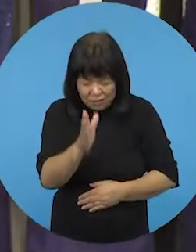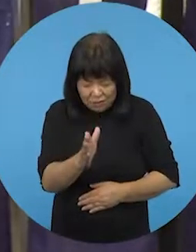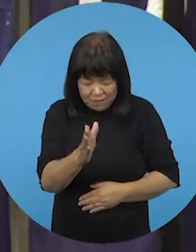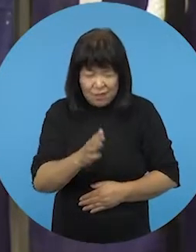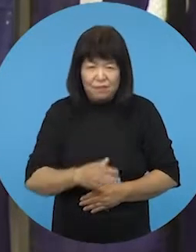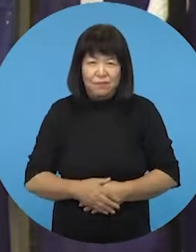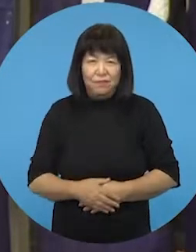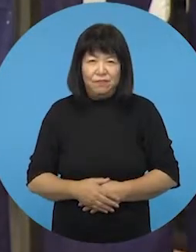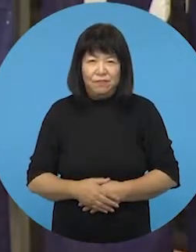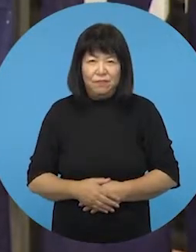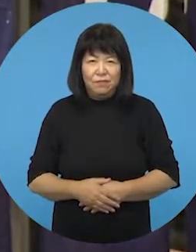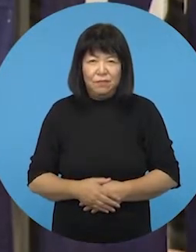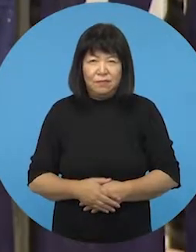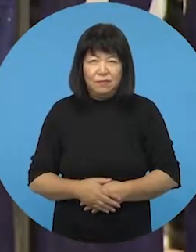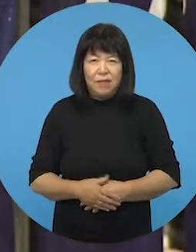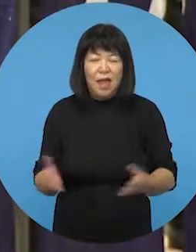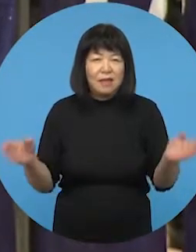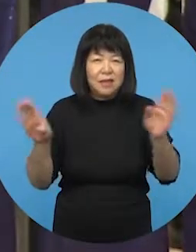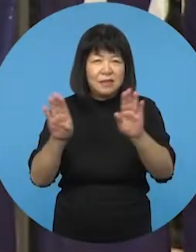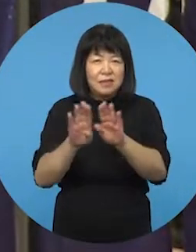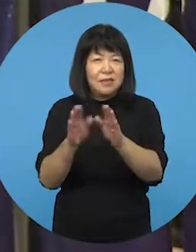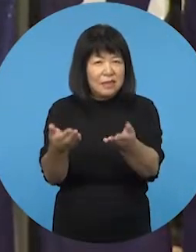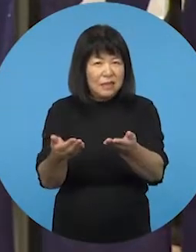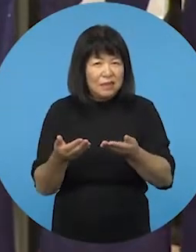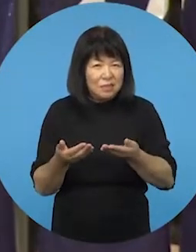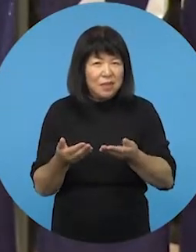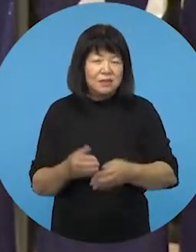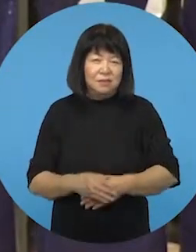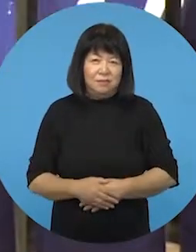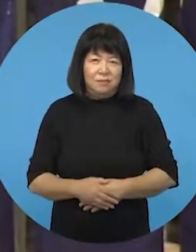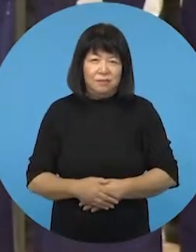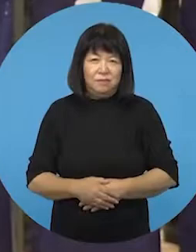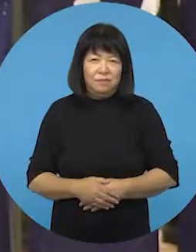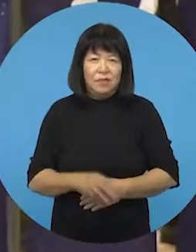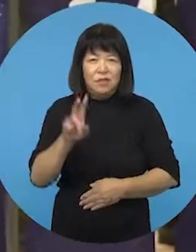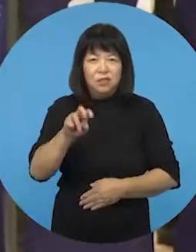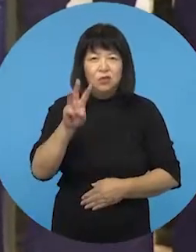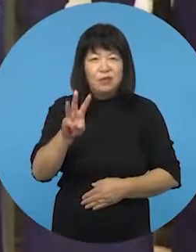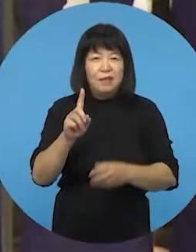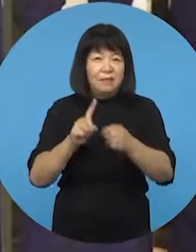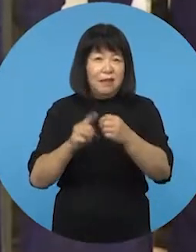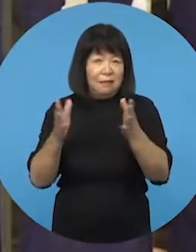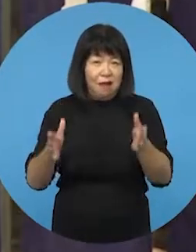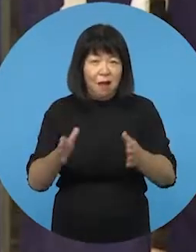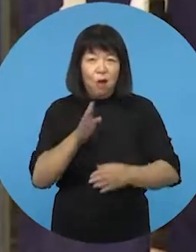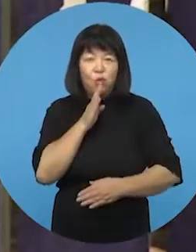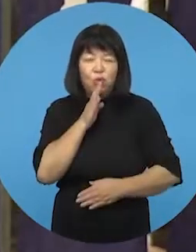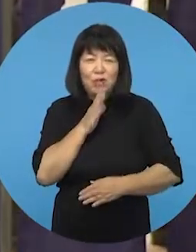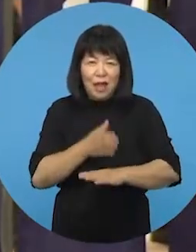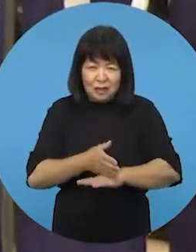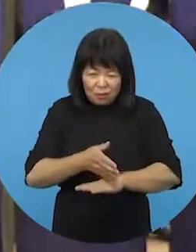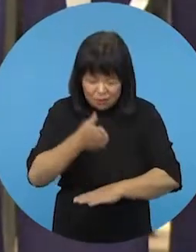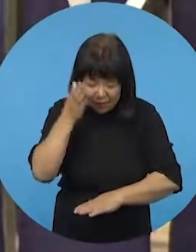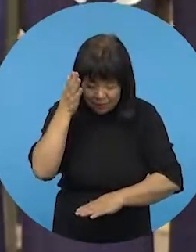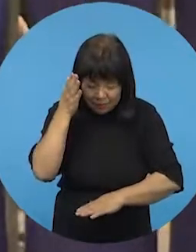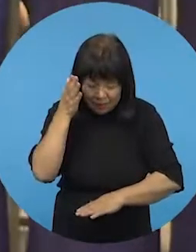ません、閉店をさせていただきます。23年間本当にありがとうござい